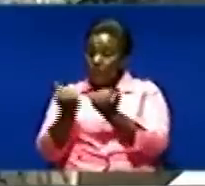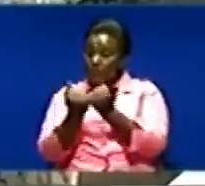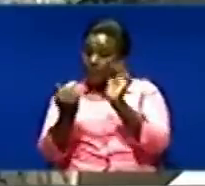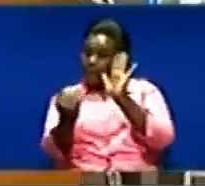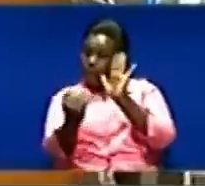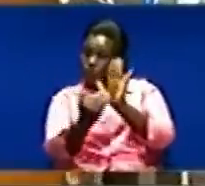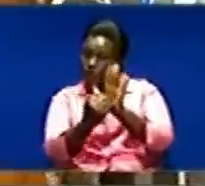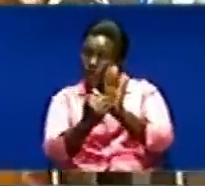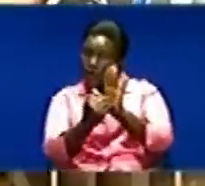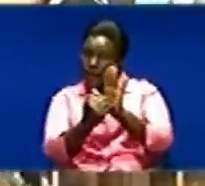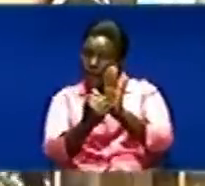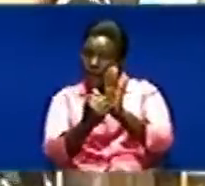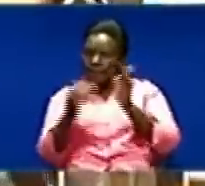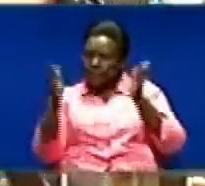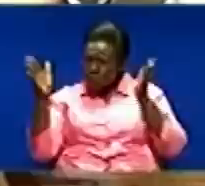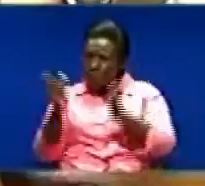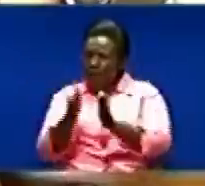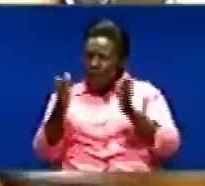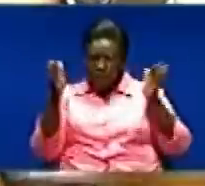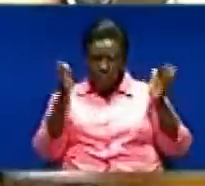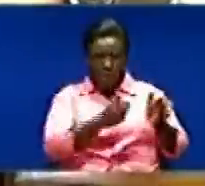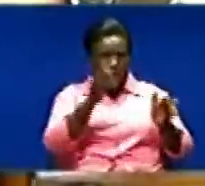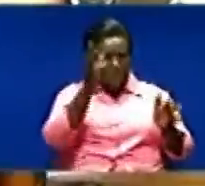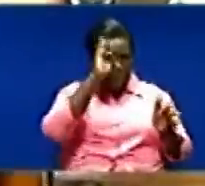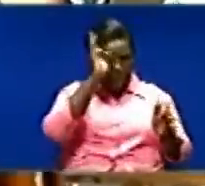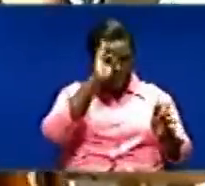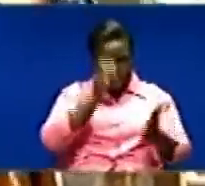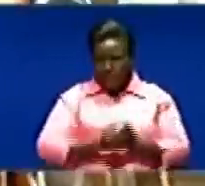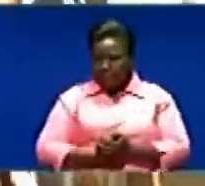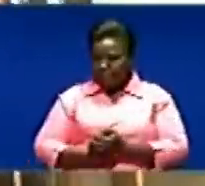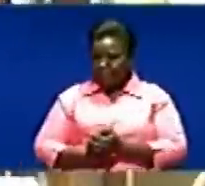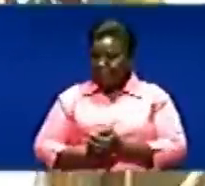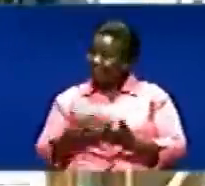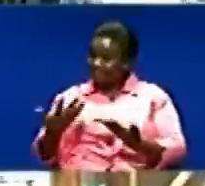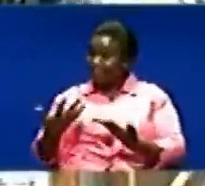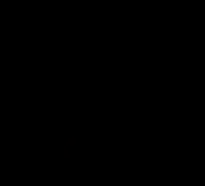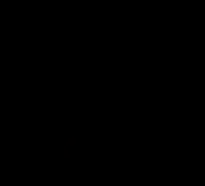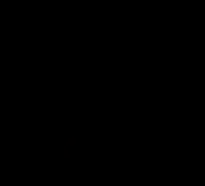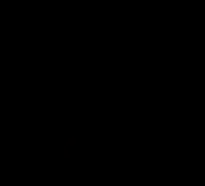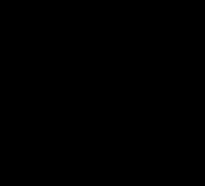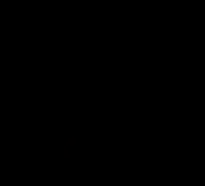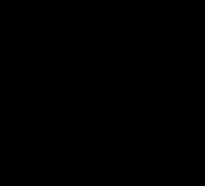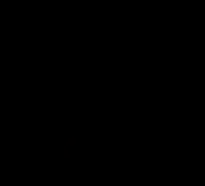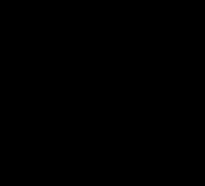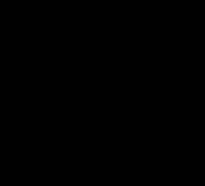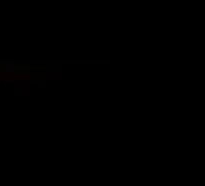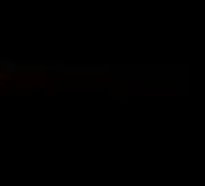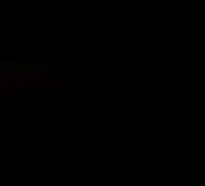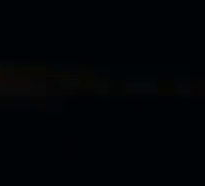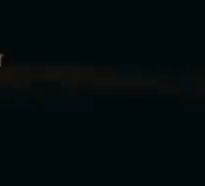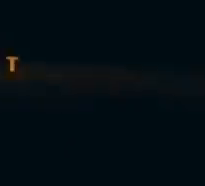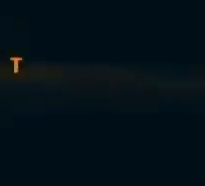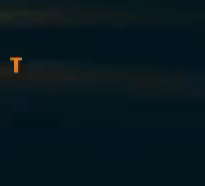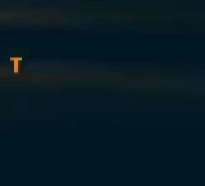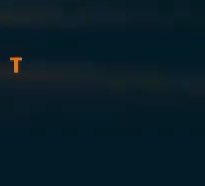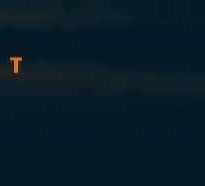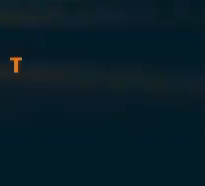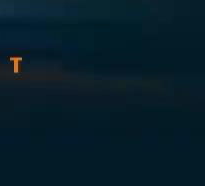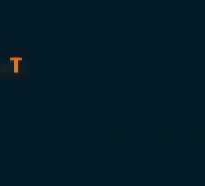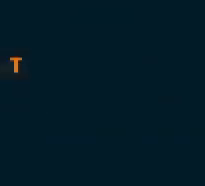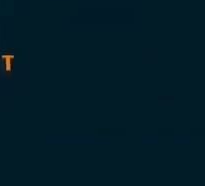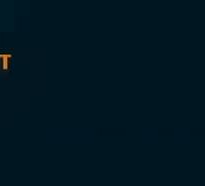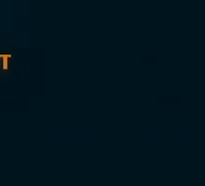wazazi. Waswahili wanasema usipoziba ufa utajenga ukuta. Make your day